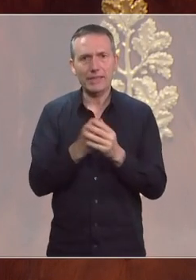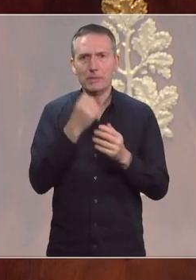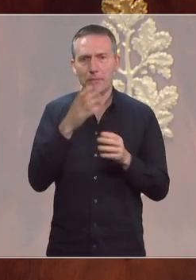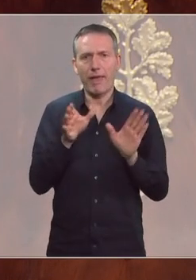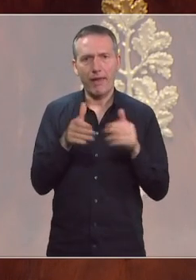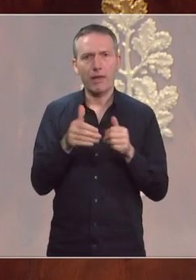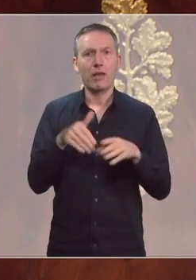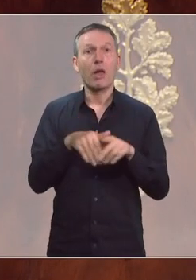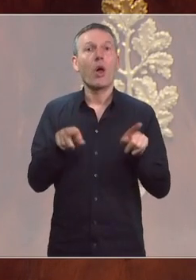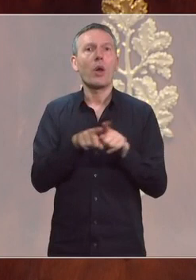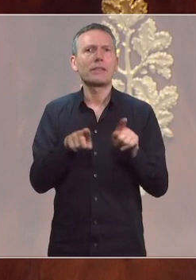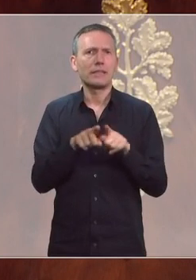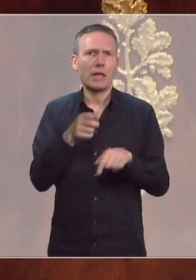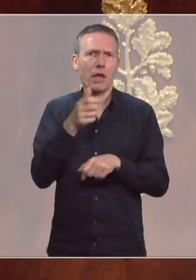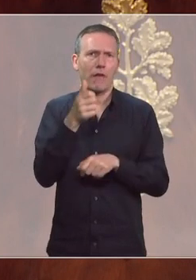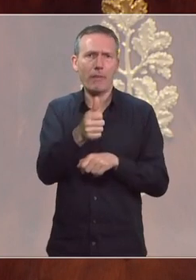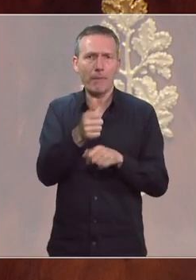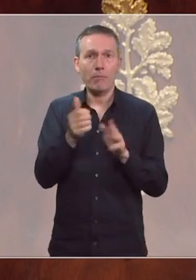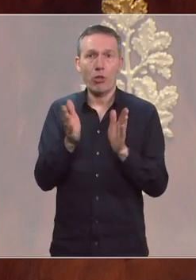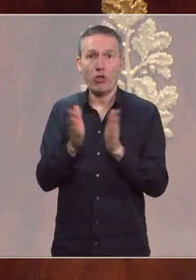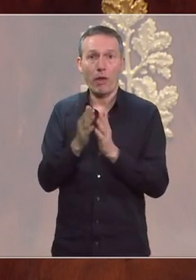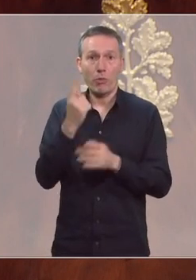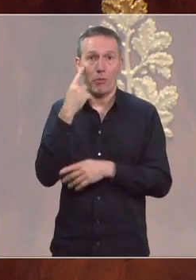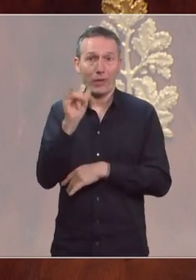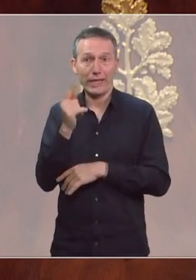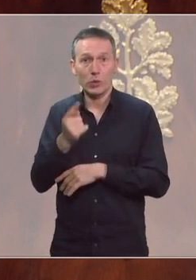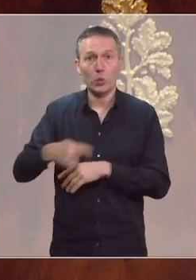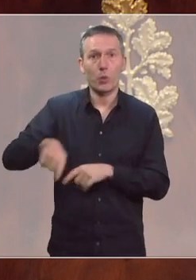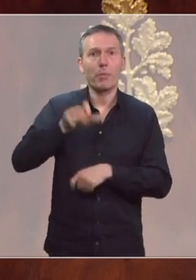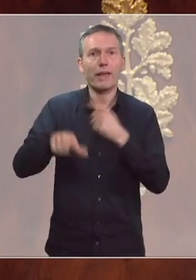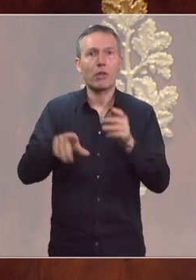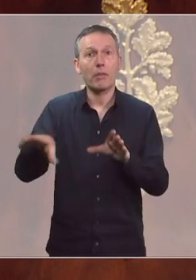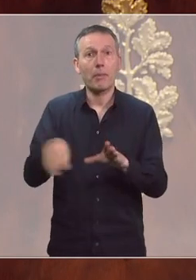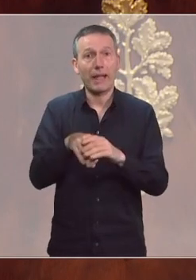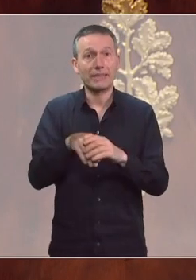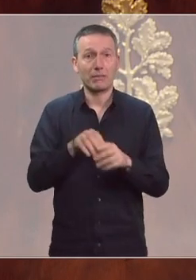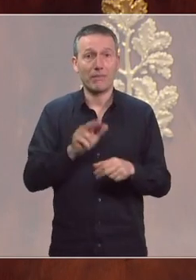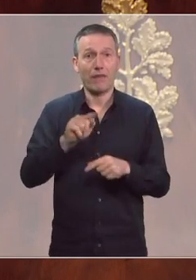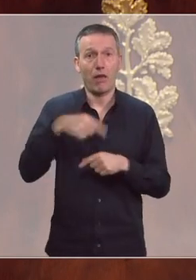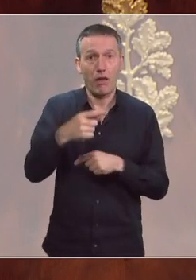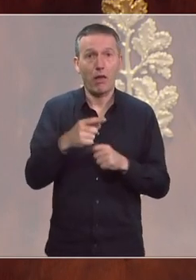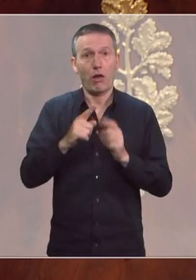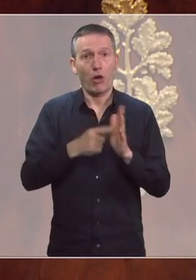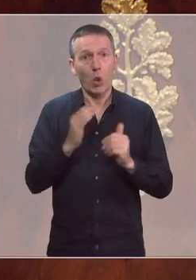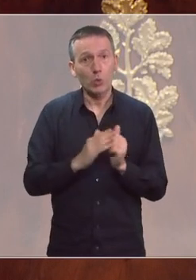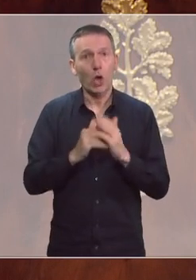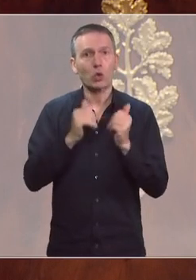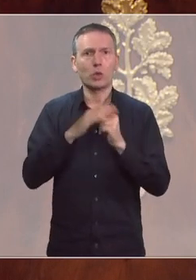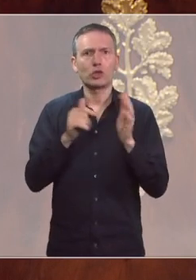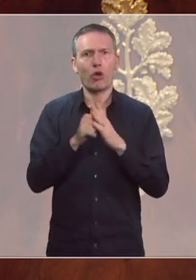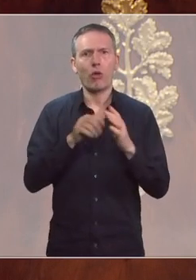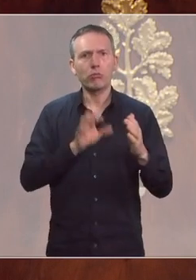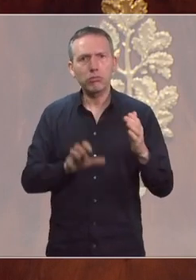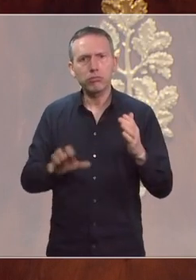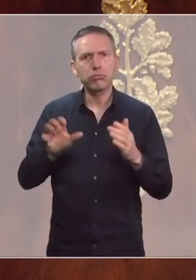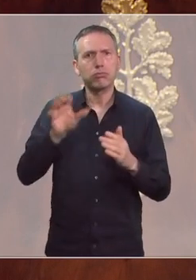demandée aussi, cette confiance, pour toutes celles et ceux qui participeront à la co-construction et à la mise en œuvre, territoire